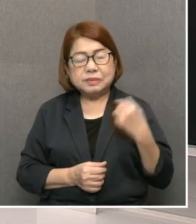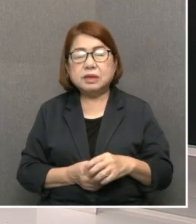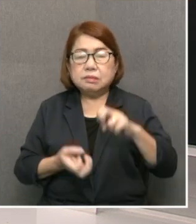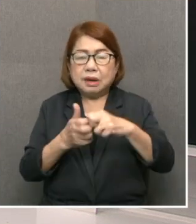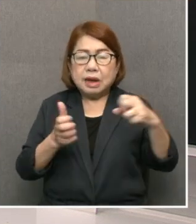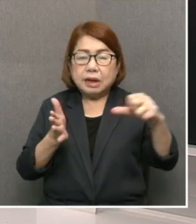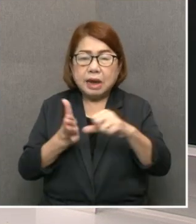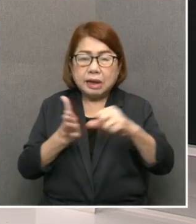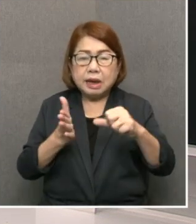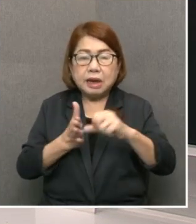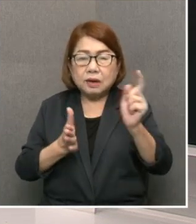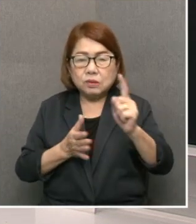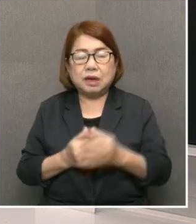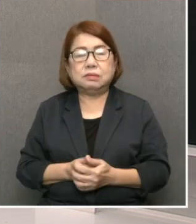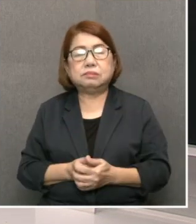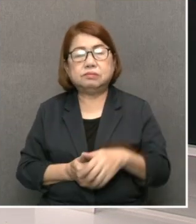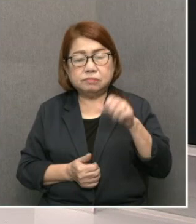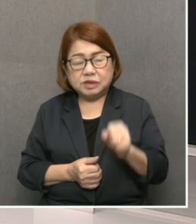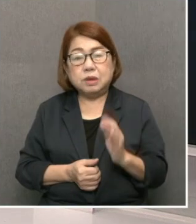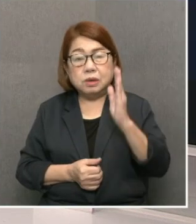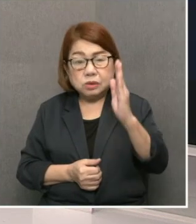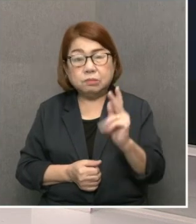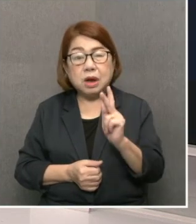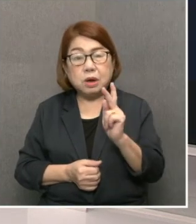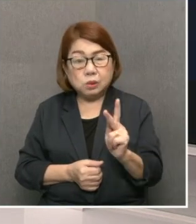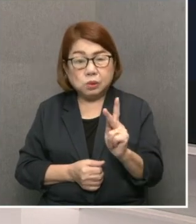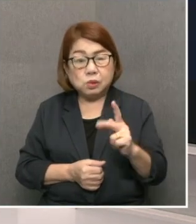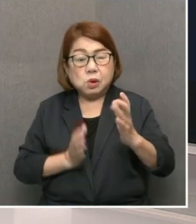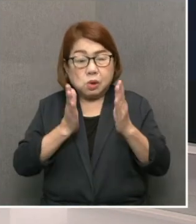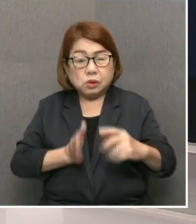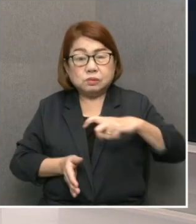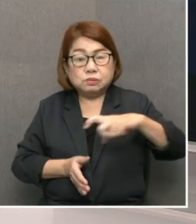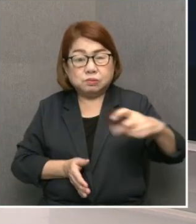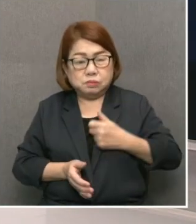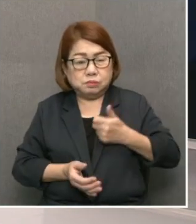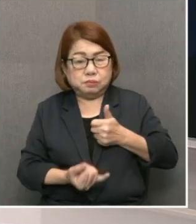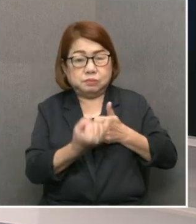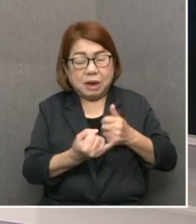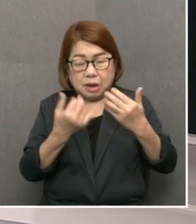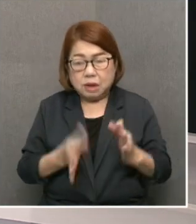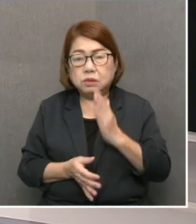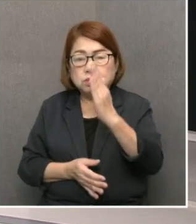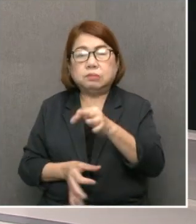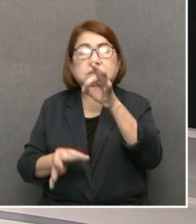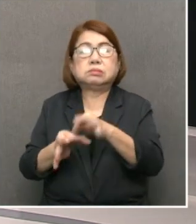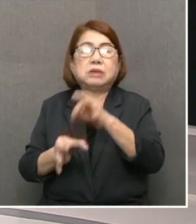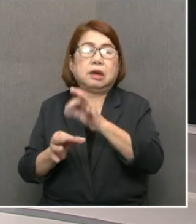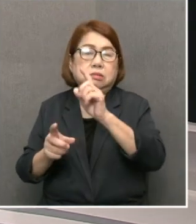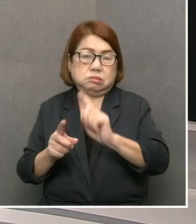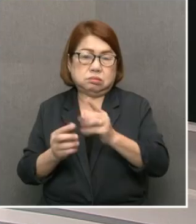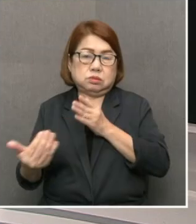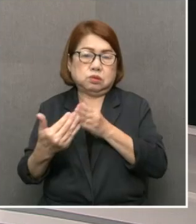หาเรื่องนี้แน่นอนหนี้นอกระบบผ่านไปเดี๋ยวก็จะมีเรื่องของหนี้ในระบบที่เตรียมจะแถลงในวันที่12ธันวาคมที่จะถึงนี้ด้วยนะคะม